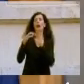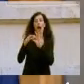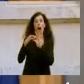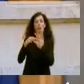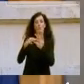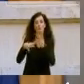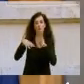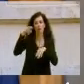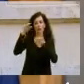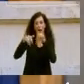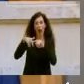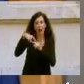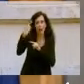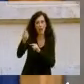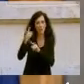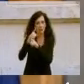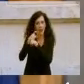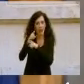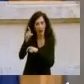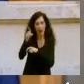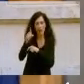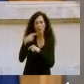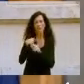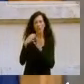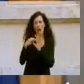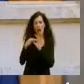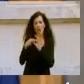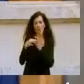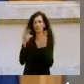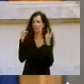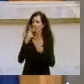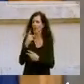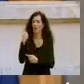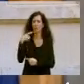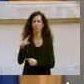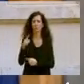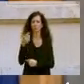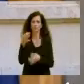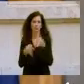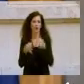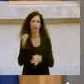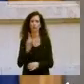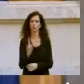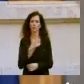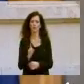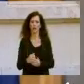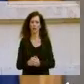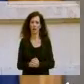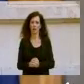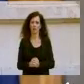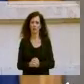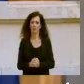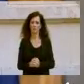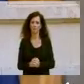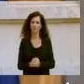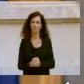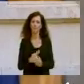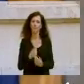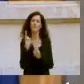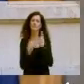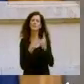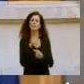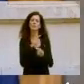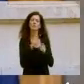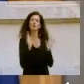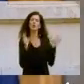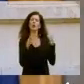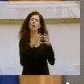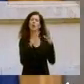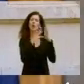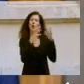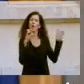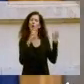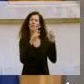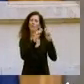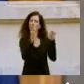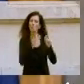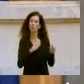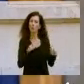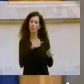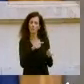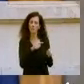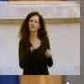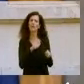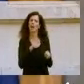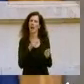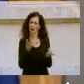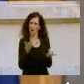che non è assolutamente giustificata un'iniziativa del genere per quanto riguarda confindustria si ho letto anch'io qualche dichiarazione